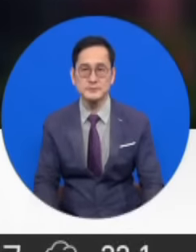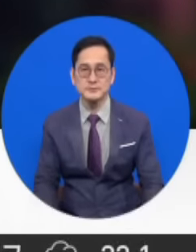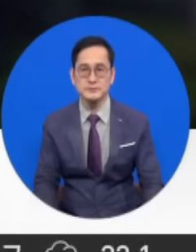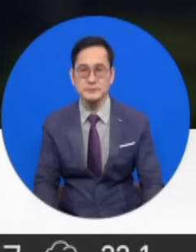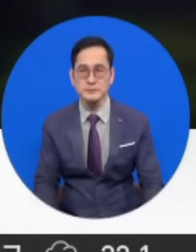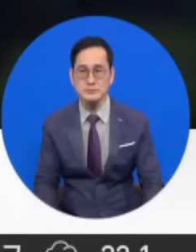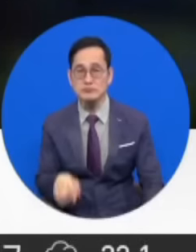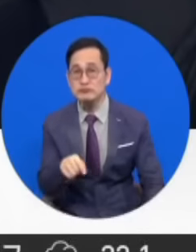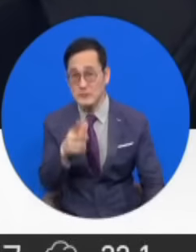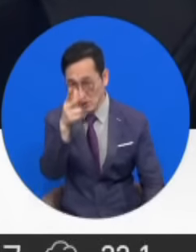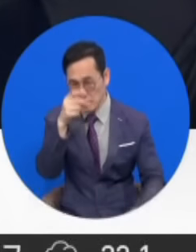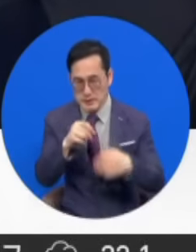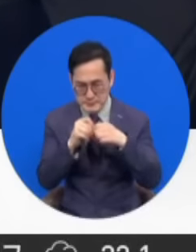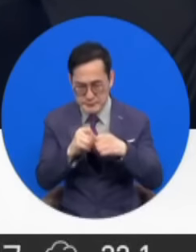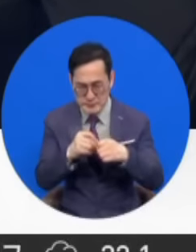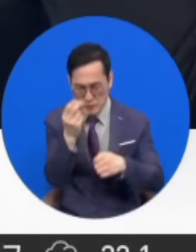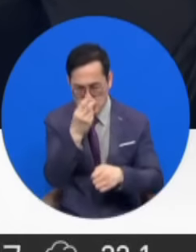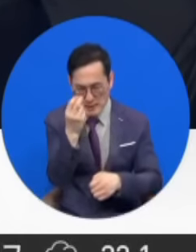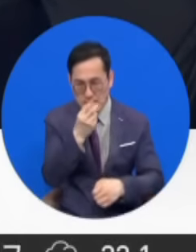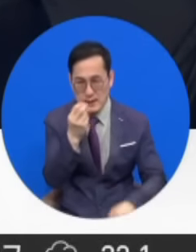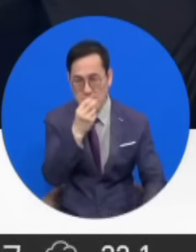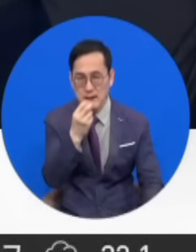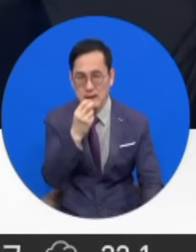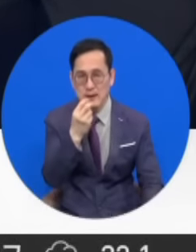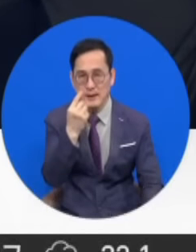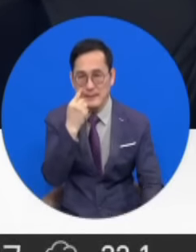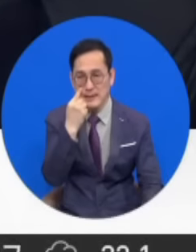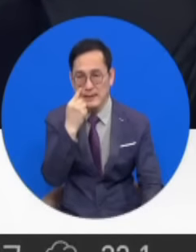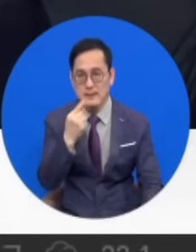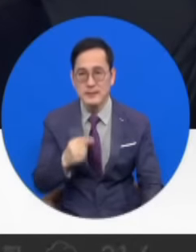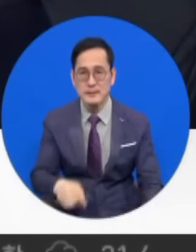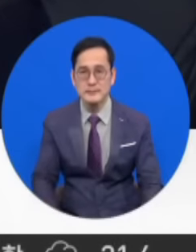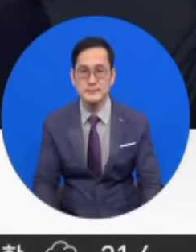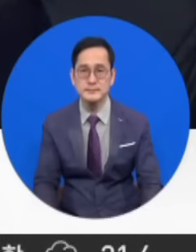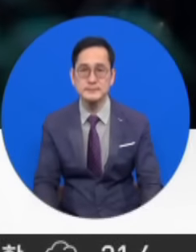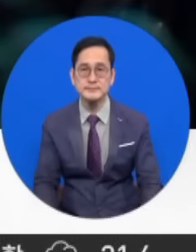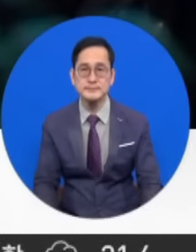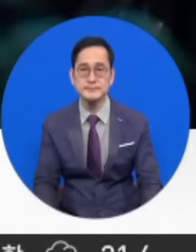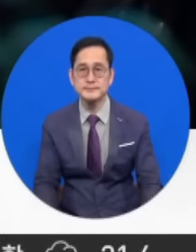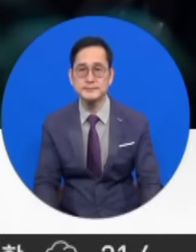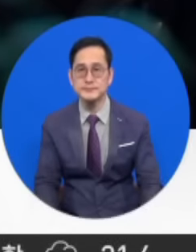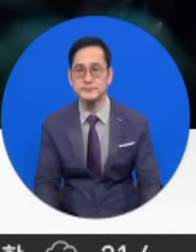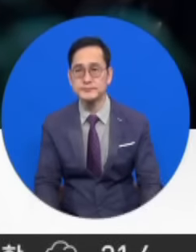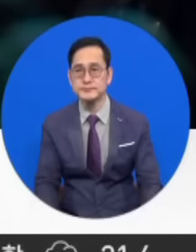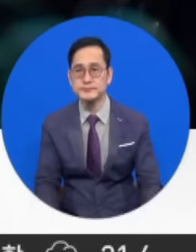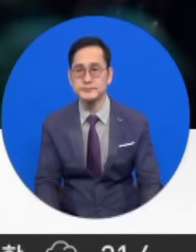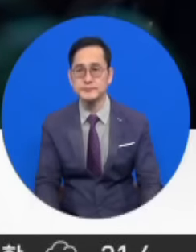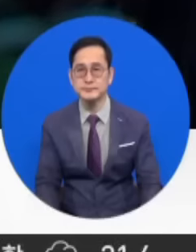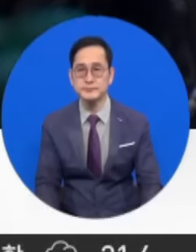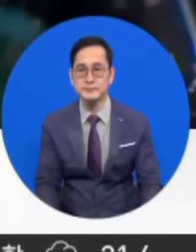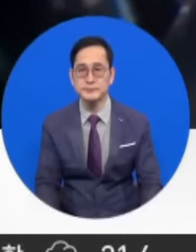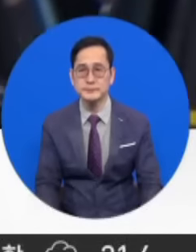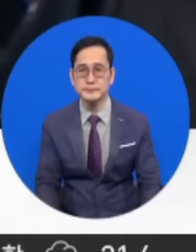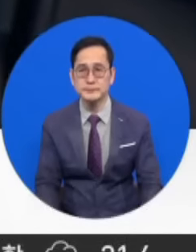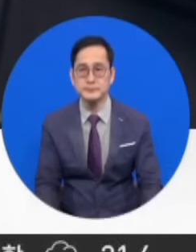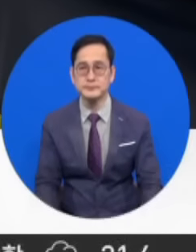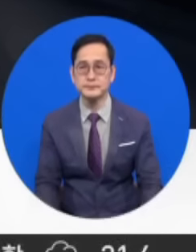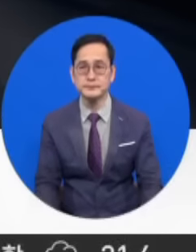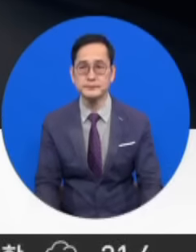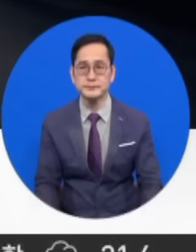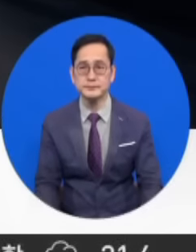좀 철저한 수사를 네. 통해서 이게 CCTV가 가려져야 될 것 같고 선의의 피해자가 나오지 않도록 해야 될 것